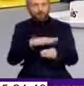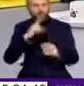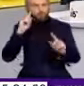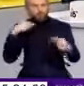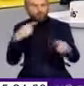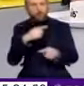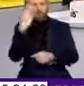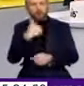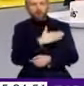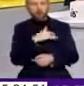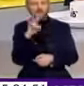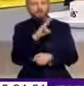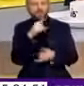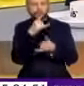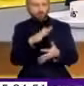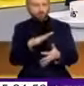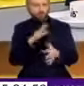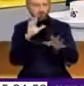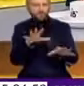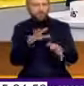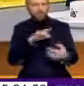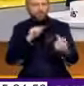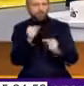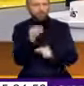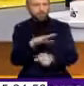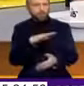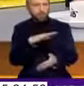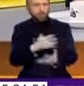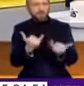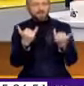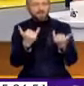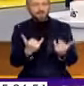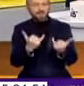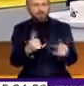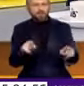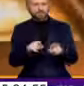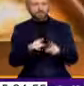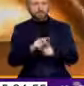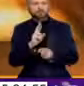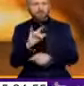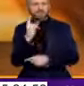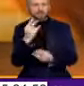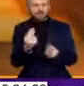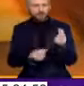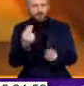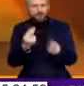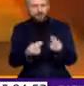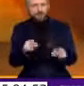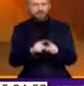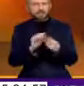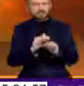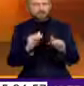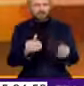католицька церква тоді не могла сприйняти, проти неї виступала. Тобто зараз йде таке, як дитина бавиться, такі